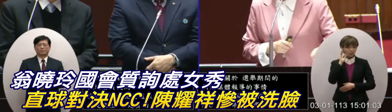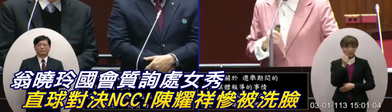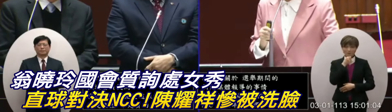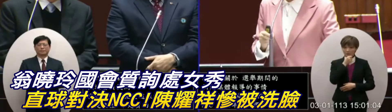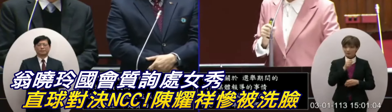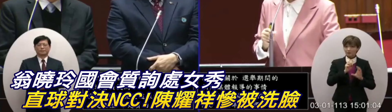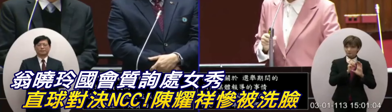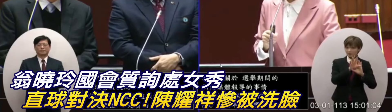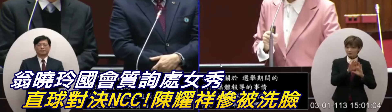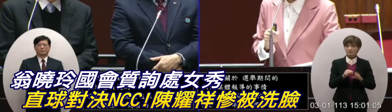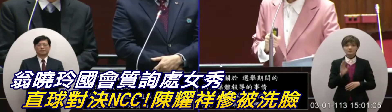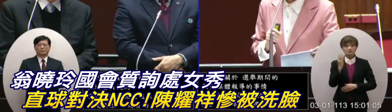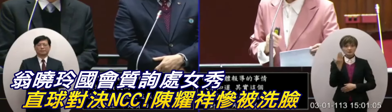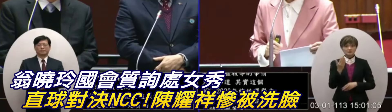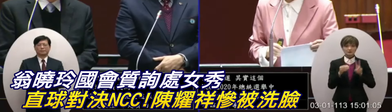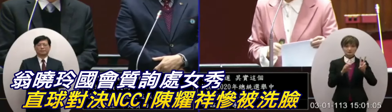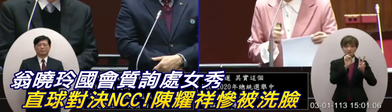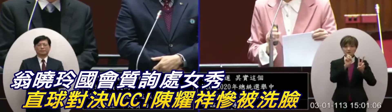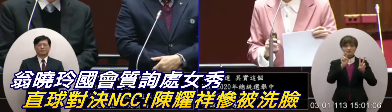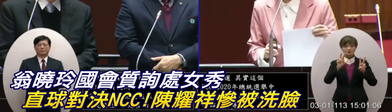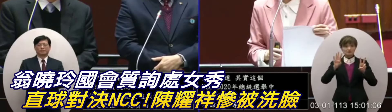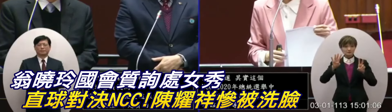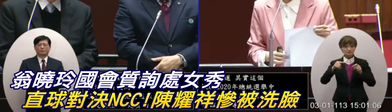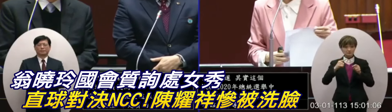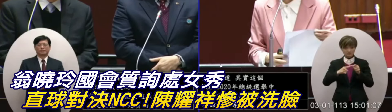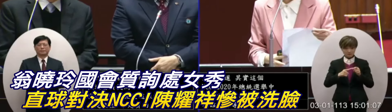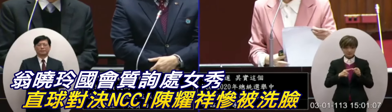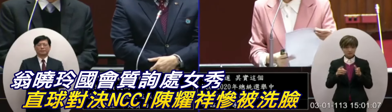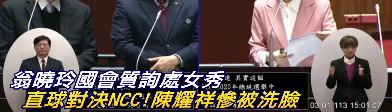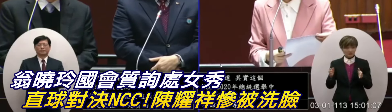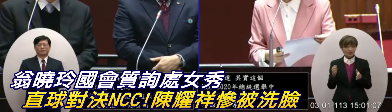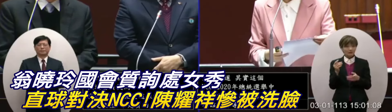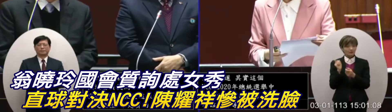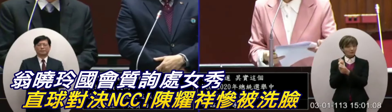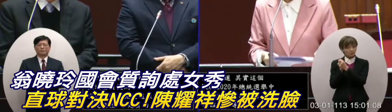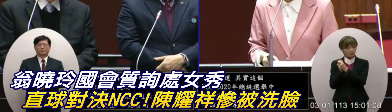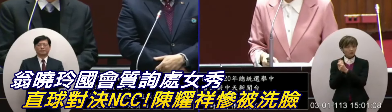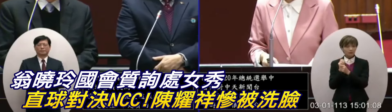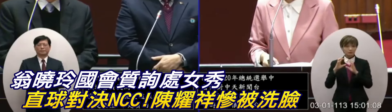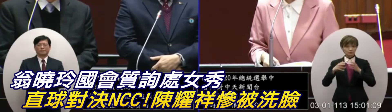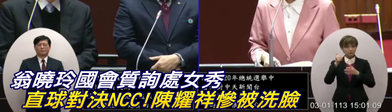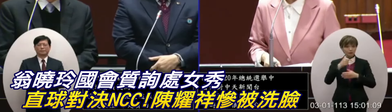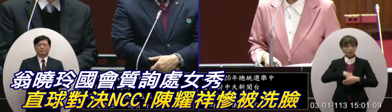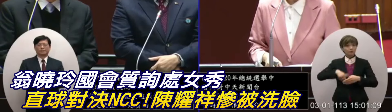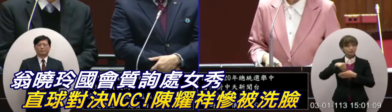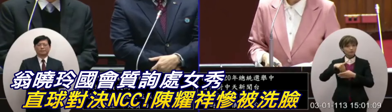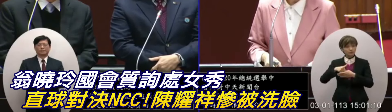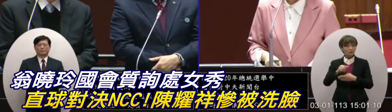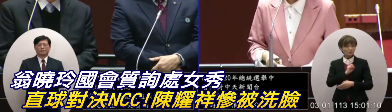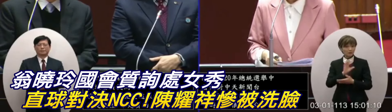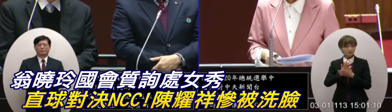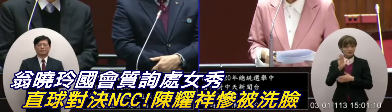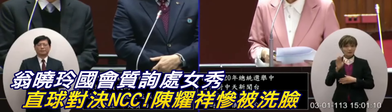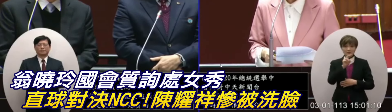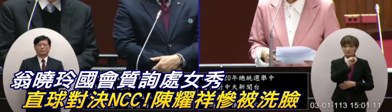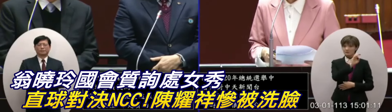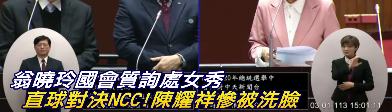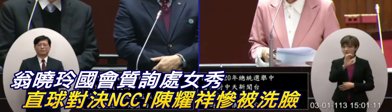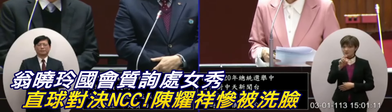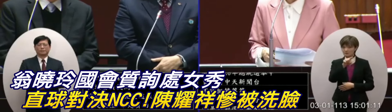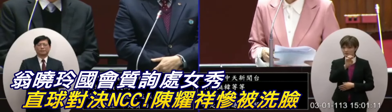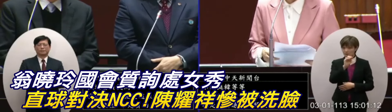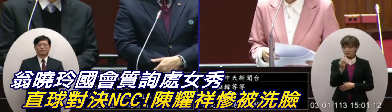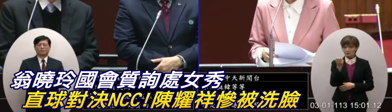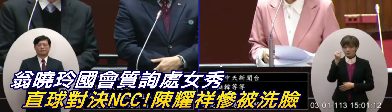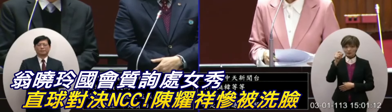是，在2024年，我们才刚刚经过的总统选举 ，NCC 有没有依职权